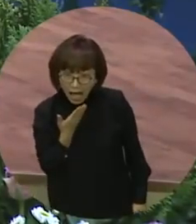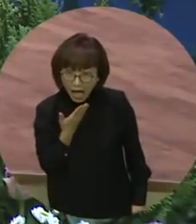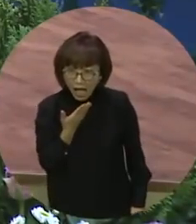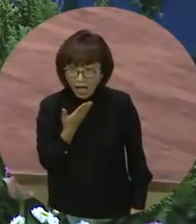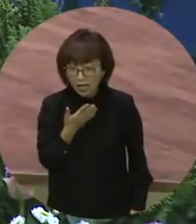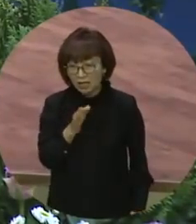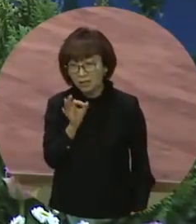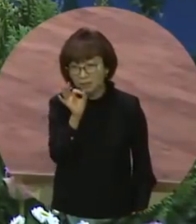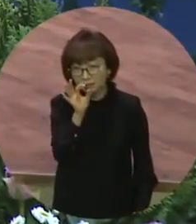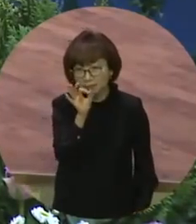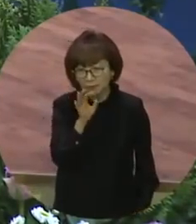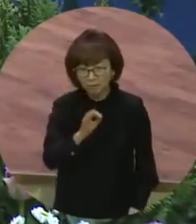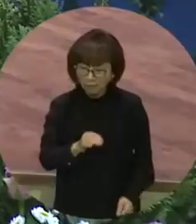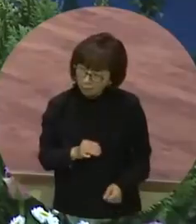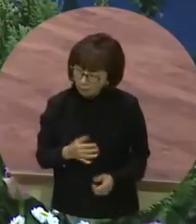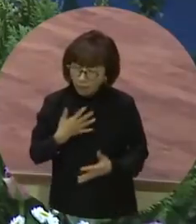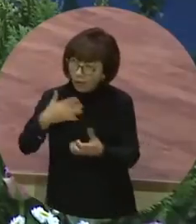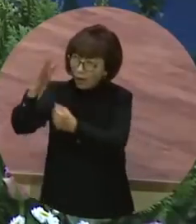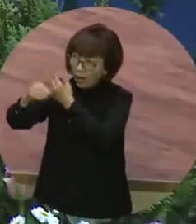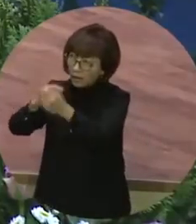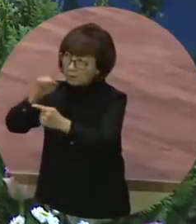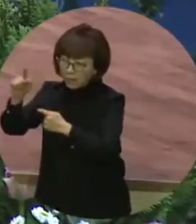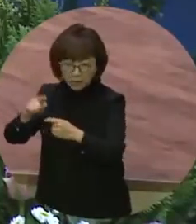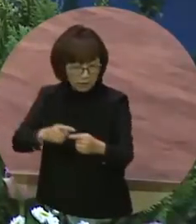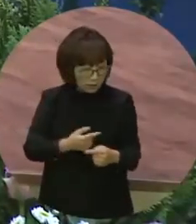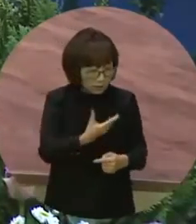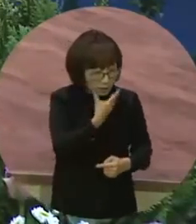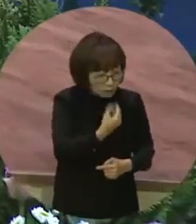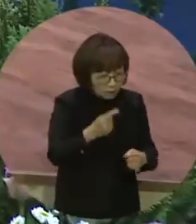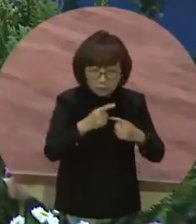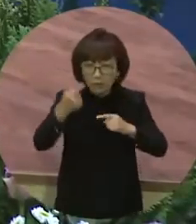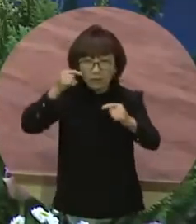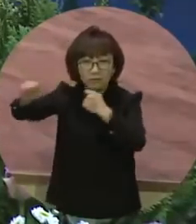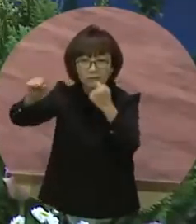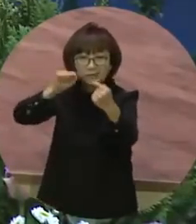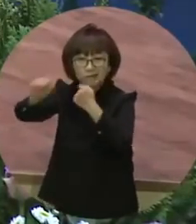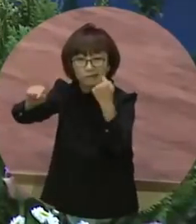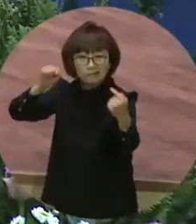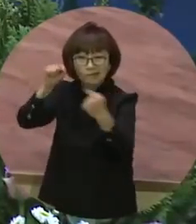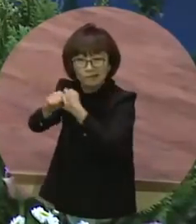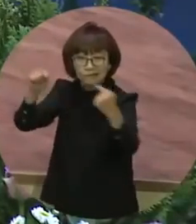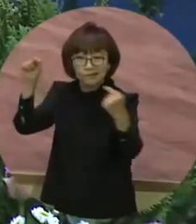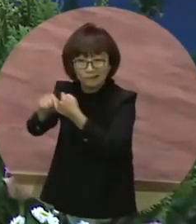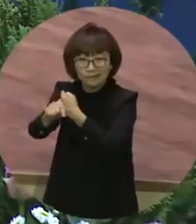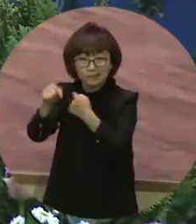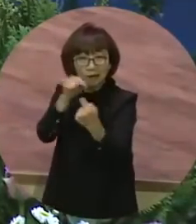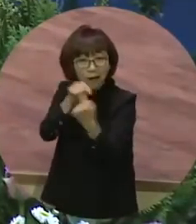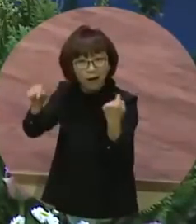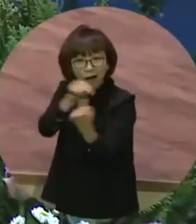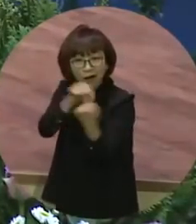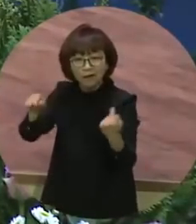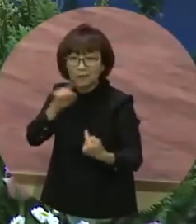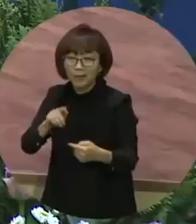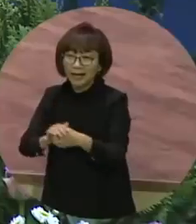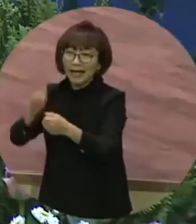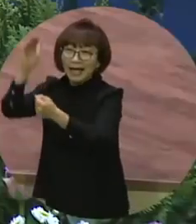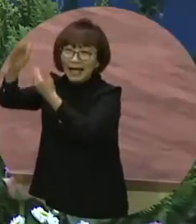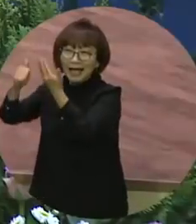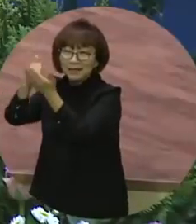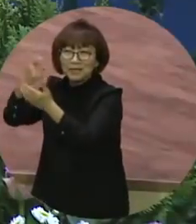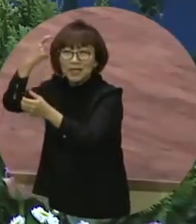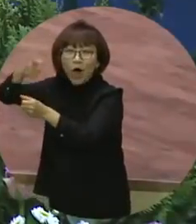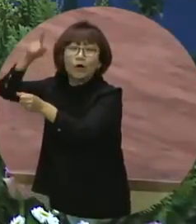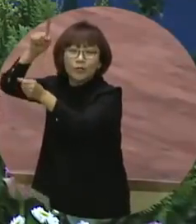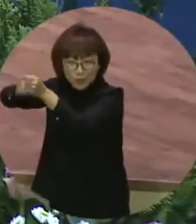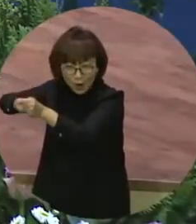지금 이 대화를 하는 거 보세요. 지금 아브라함 생각은 육신에 있고 하나님은 전부 영적이네. 그런 의미에서